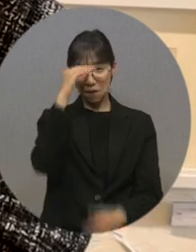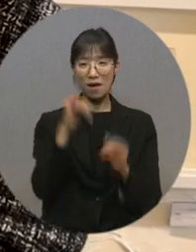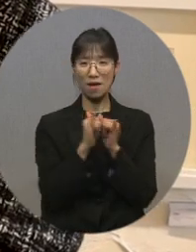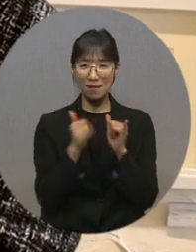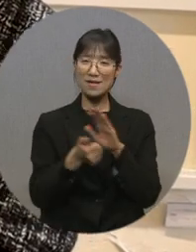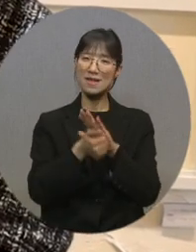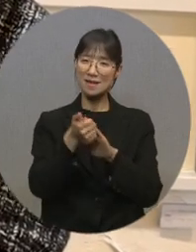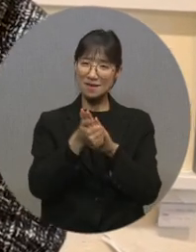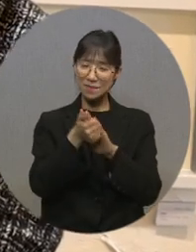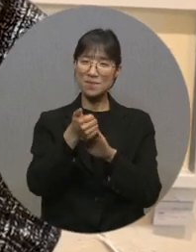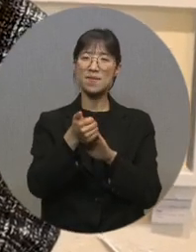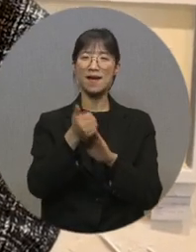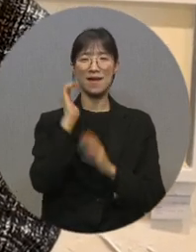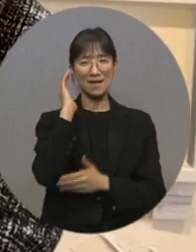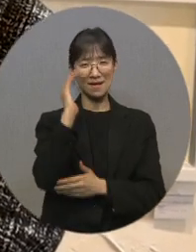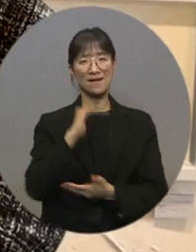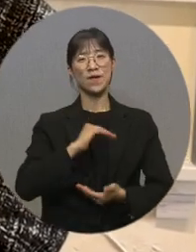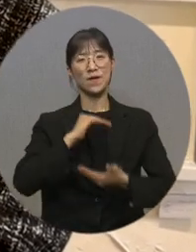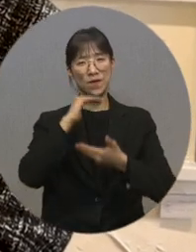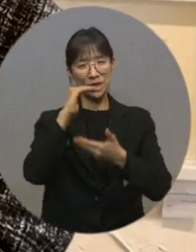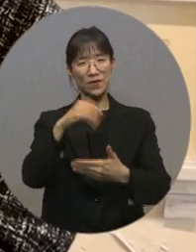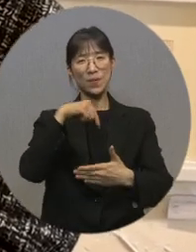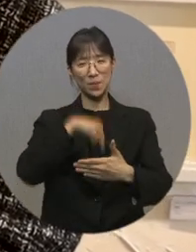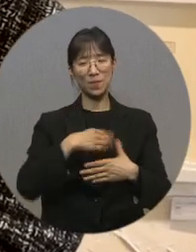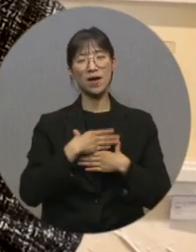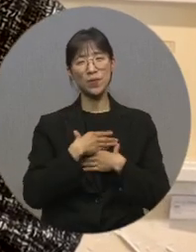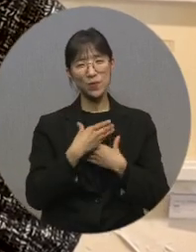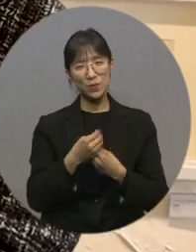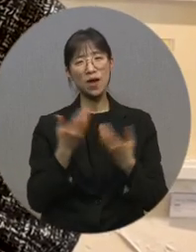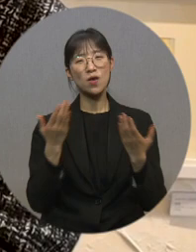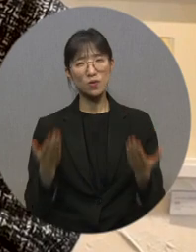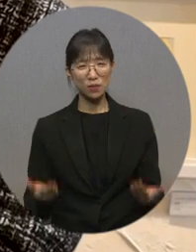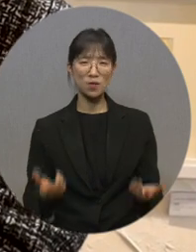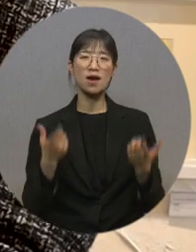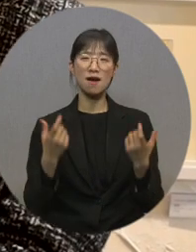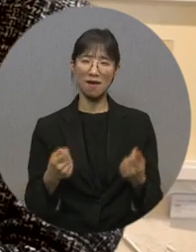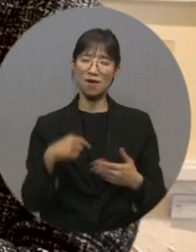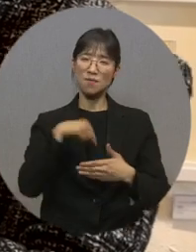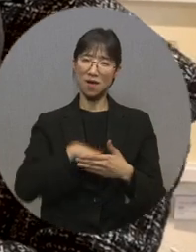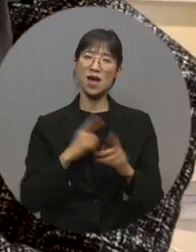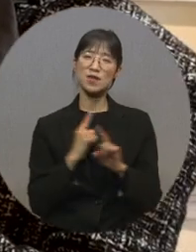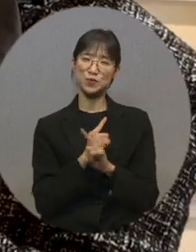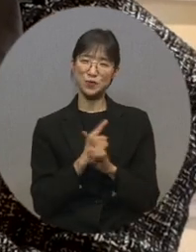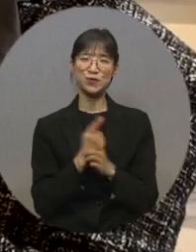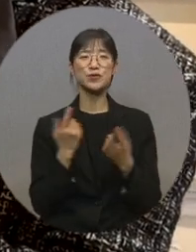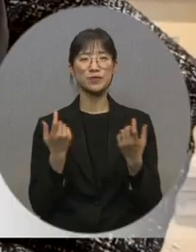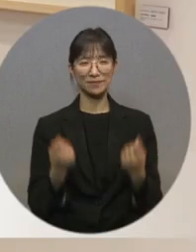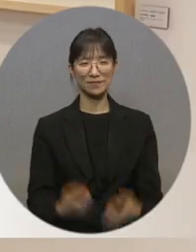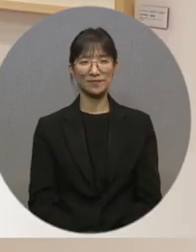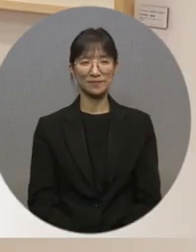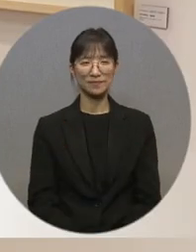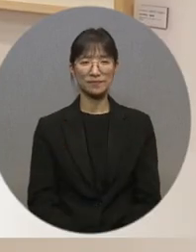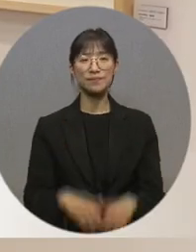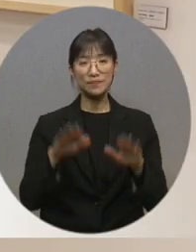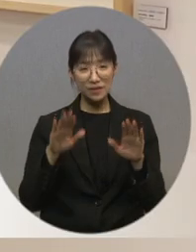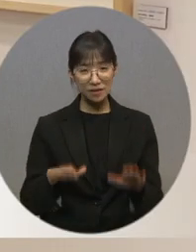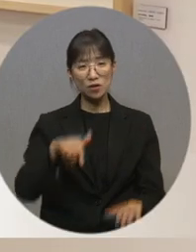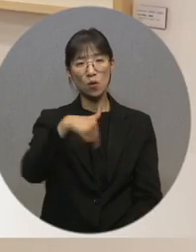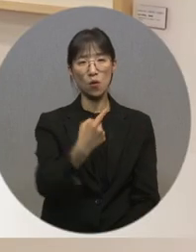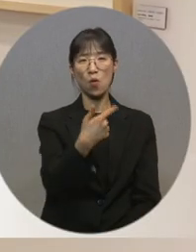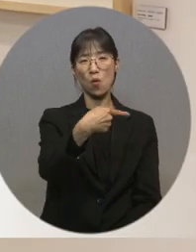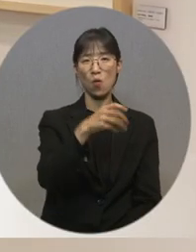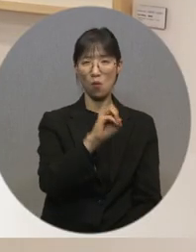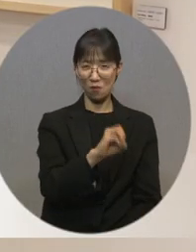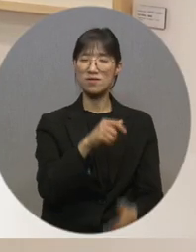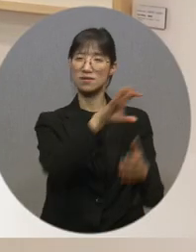관람객들에게 희망적인 메시지를 전달해 마음의 안식처처럼 치유된다고도 말합니다. 지금도 고흥을